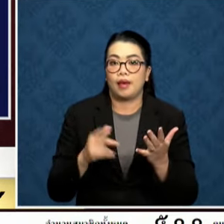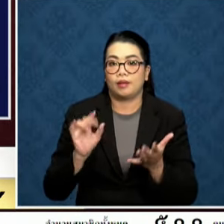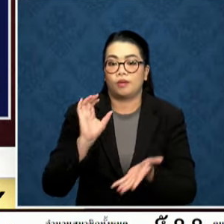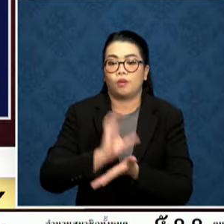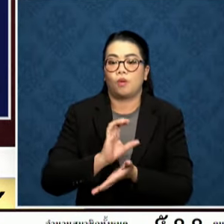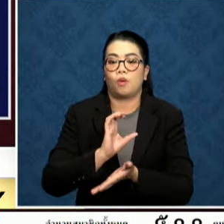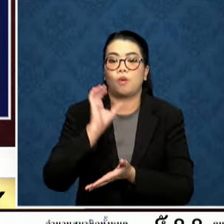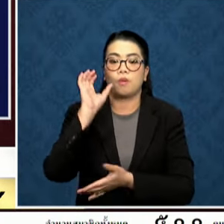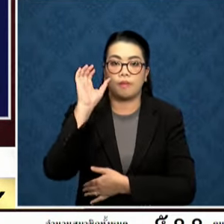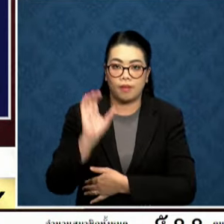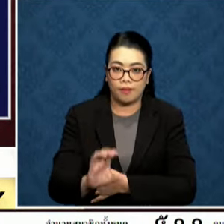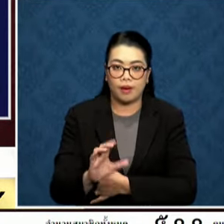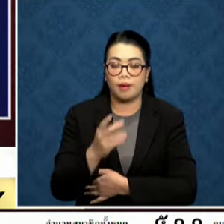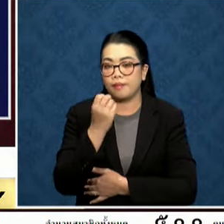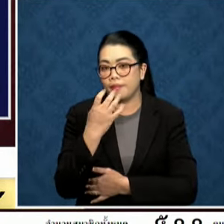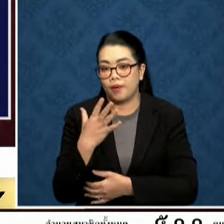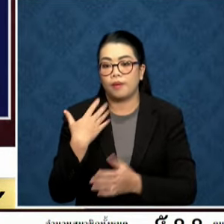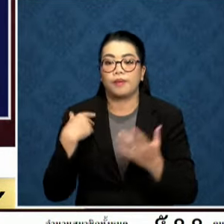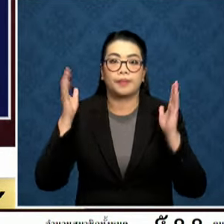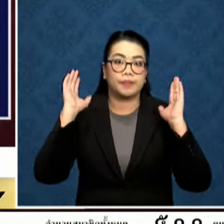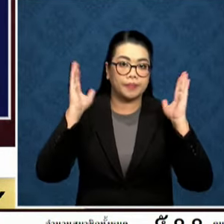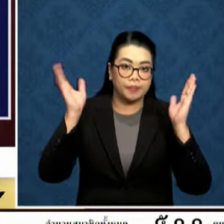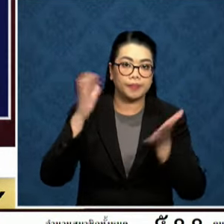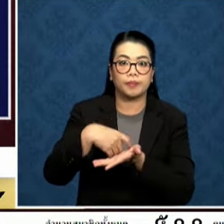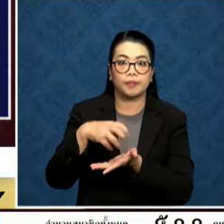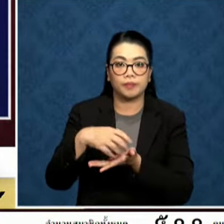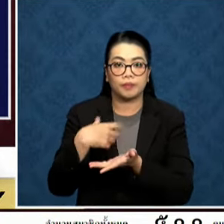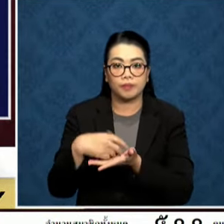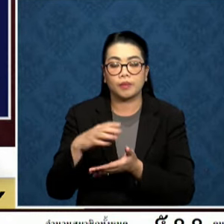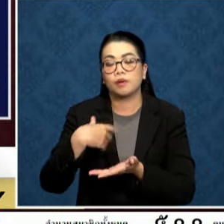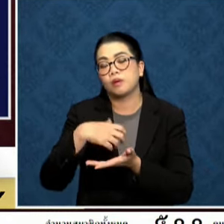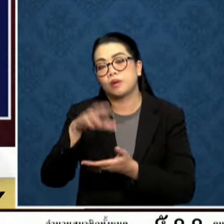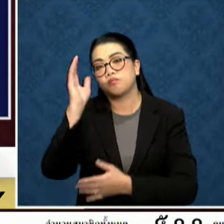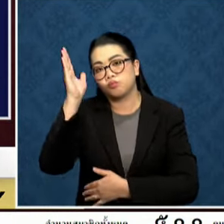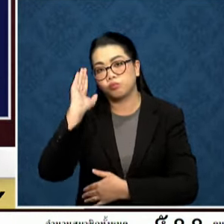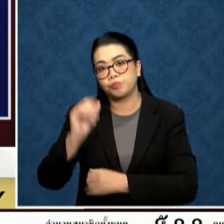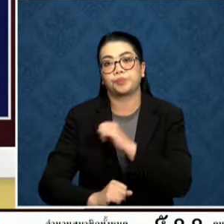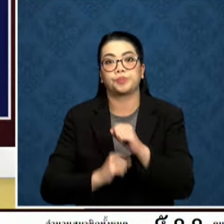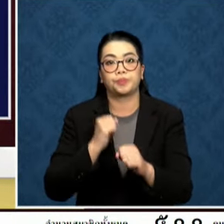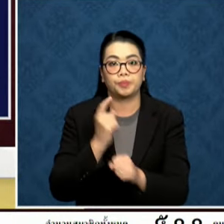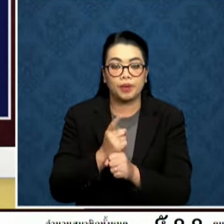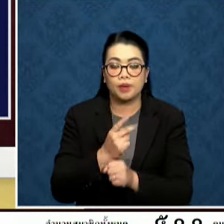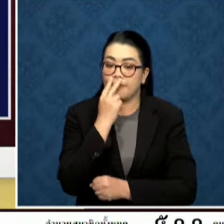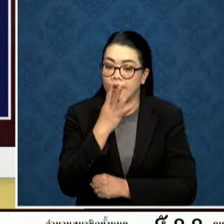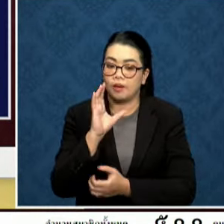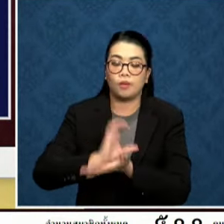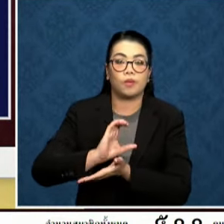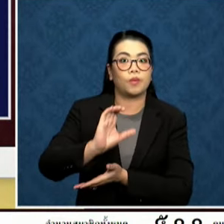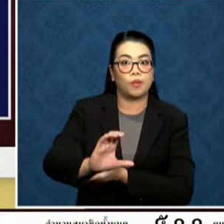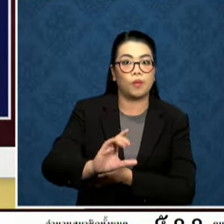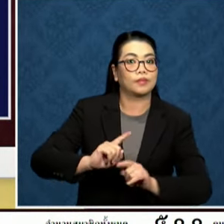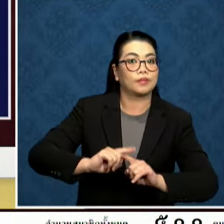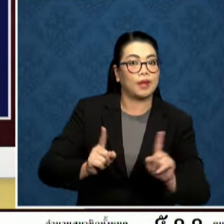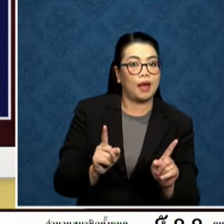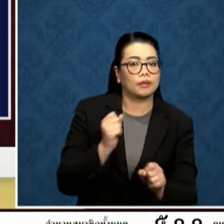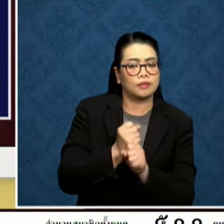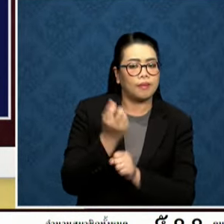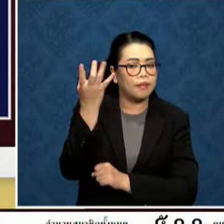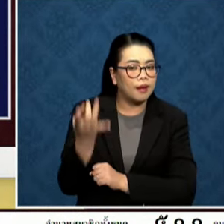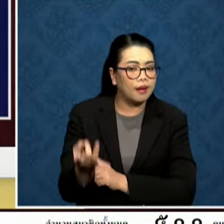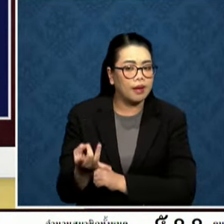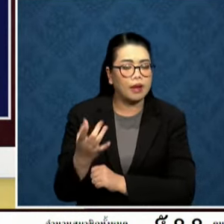ประมาณนะคะเราถึงได้บอกว่าการแถลงงบประมาณเนี่ยมันคือการแถลงนโยบายประจำปีถ้าไม่เห็นว่างบประมาณจะมีงบประมาไปทำอะไร